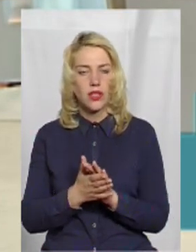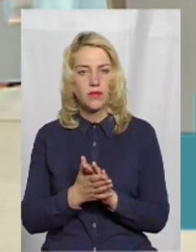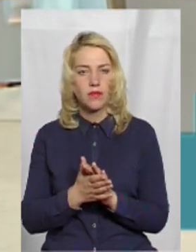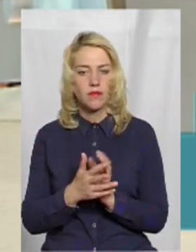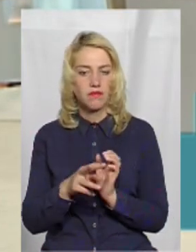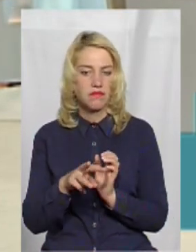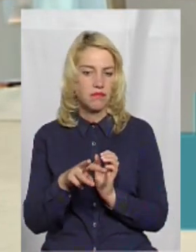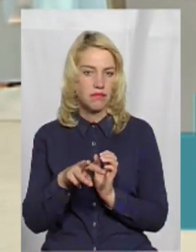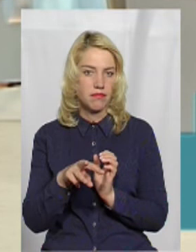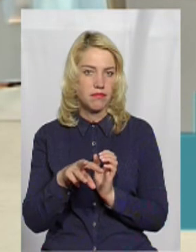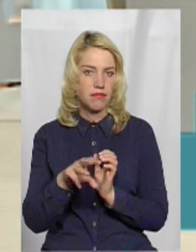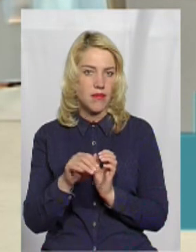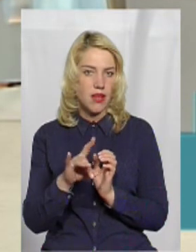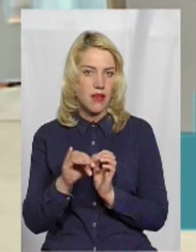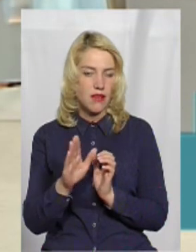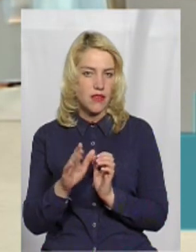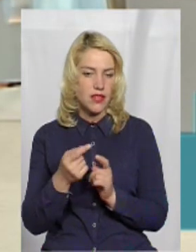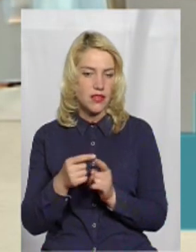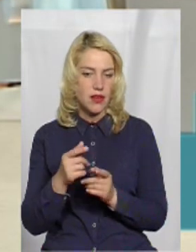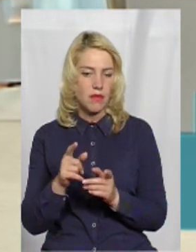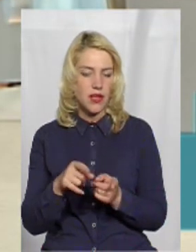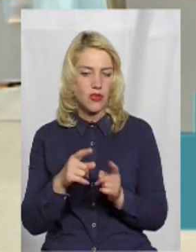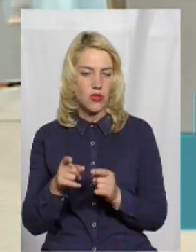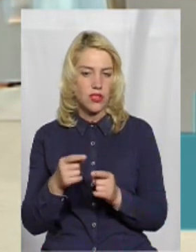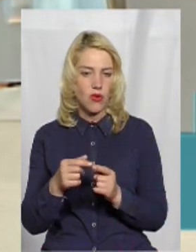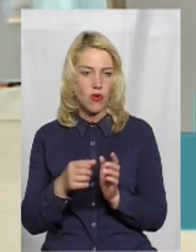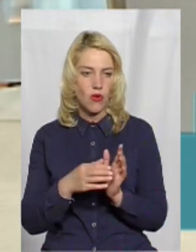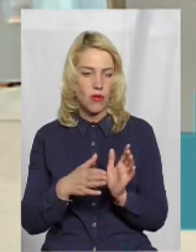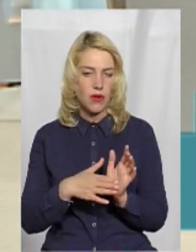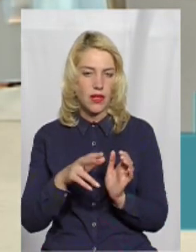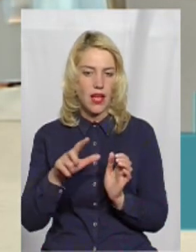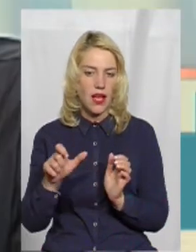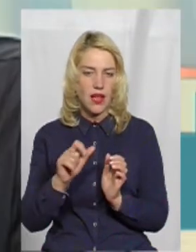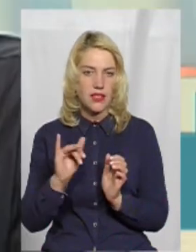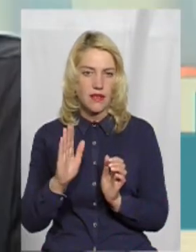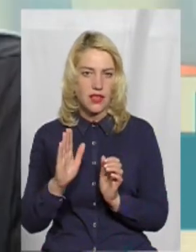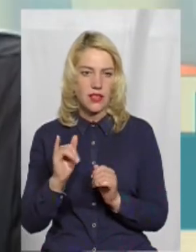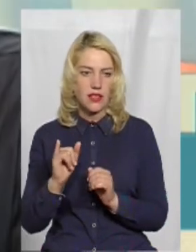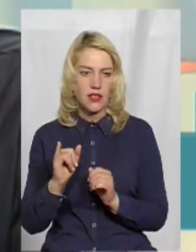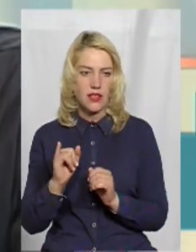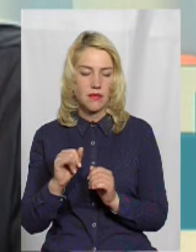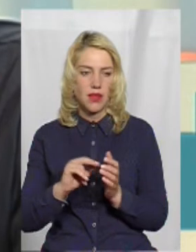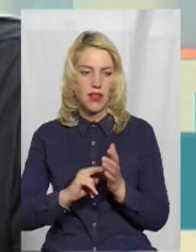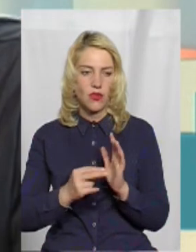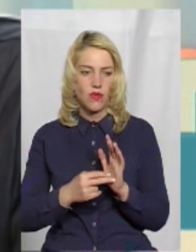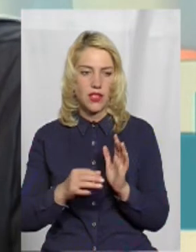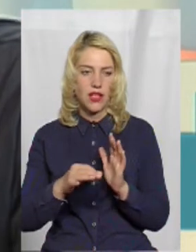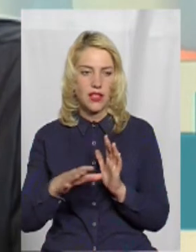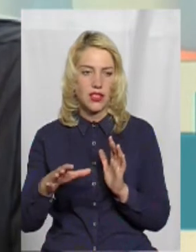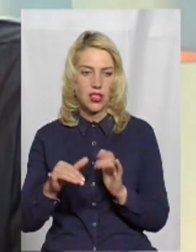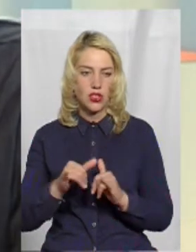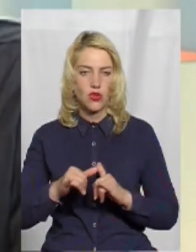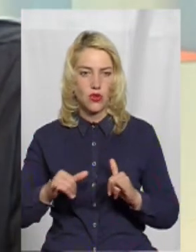Це привносить зобов'язання з обліку викидів парникових газів і планування